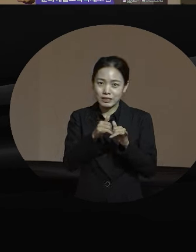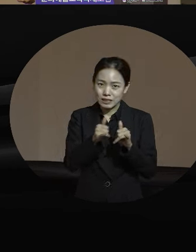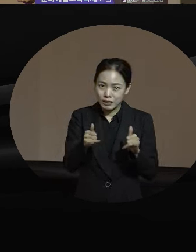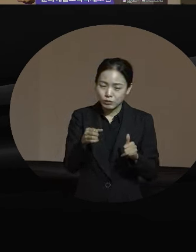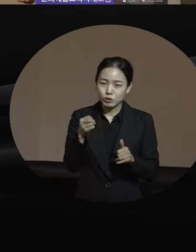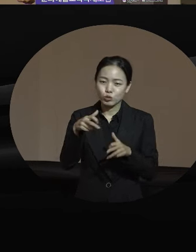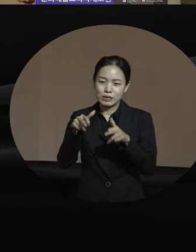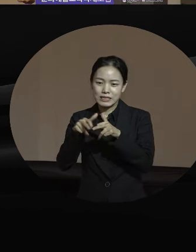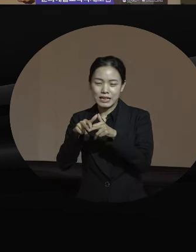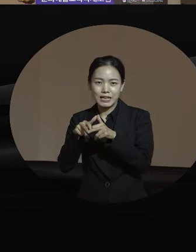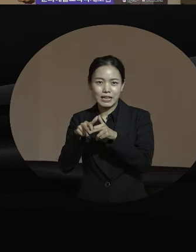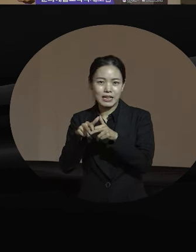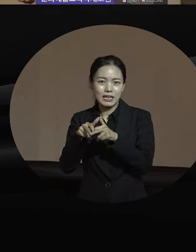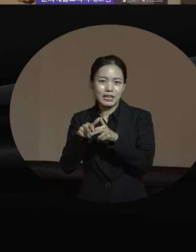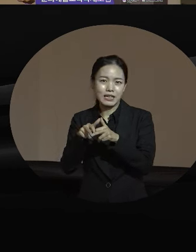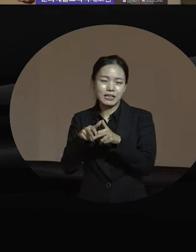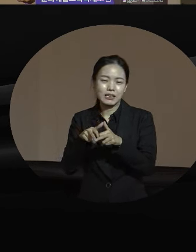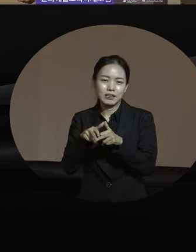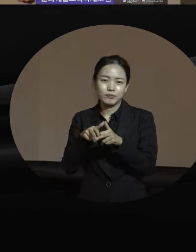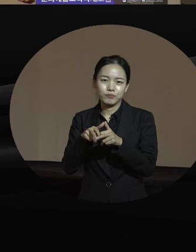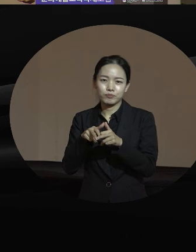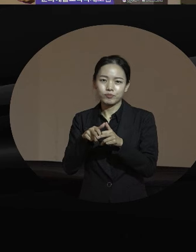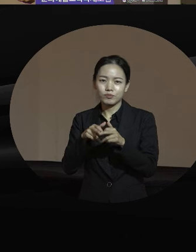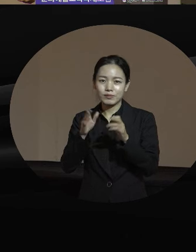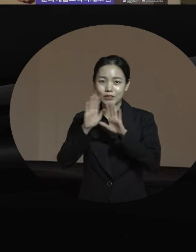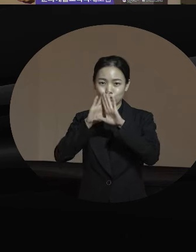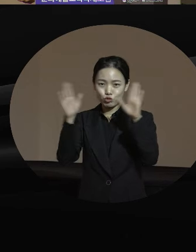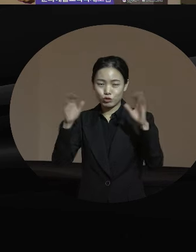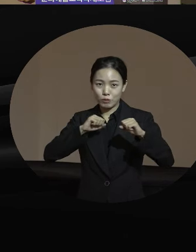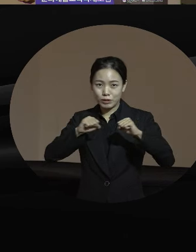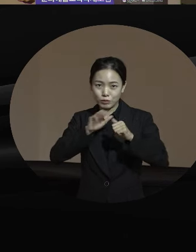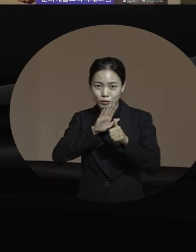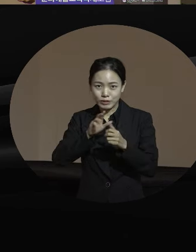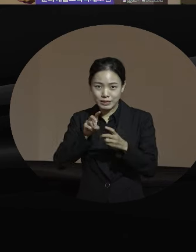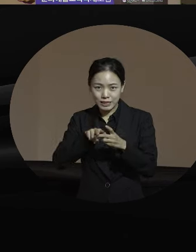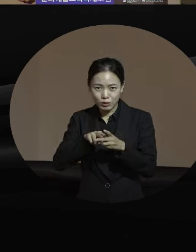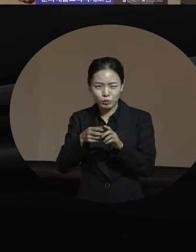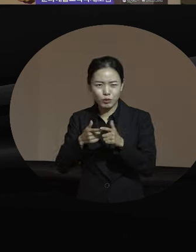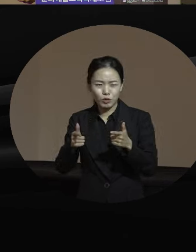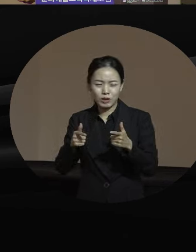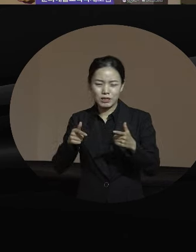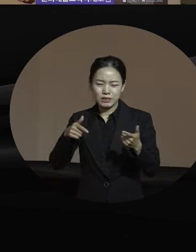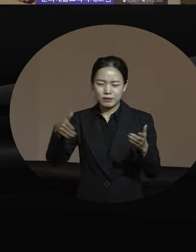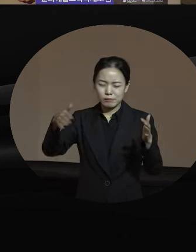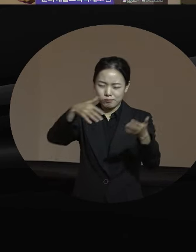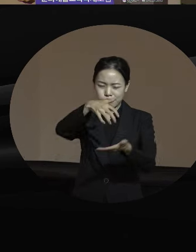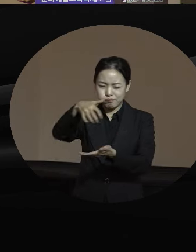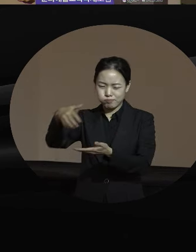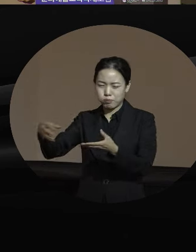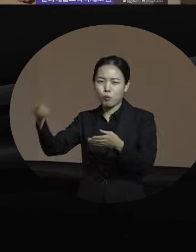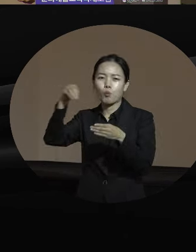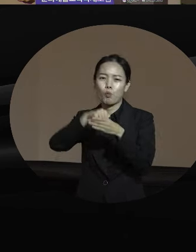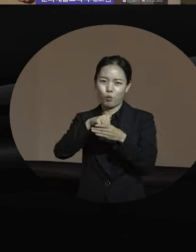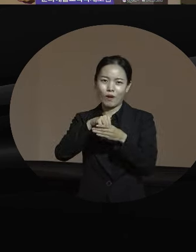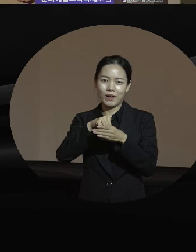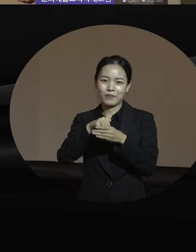북한 이탈주민, 상해군계형 등으로 문화소외층을 확대하여 문화예술 향유 기회를 제공해 왔습니다.